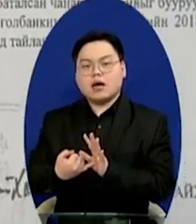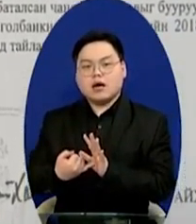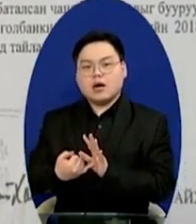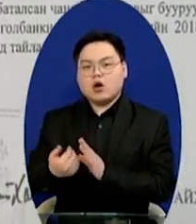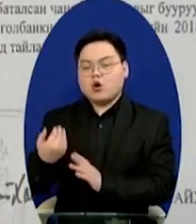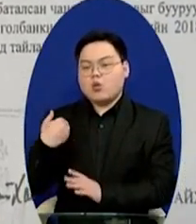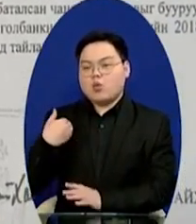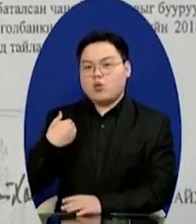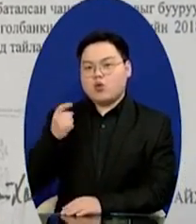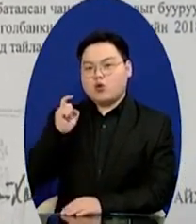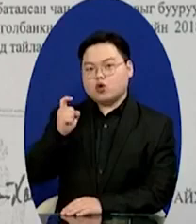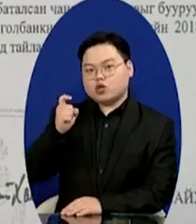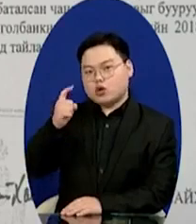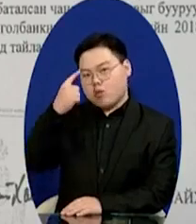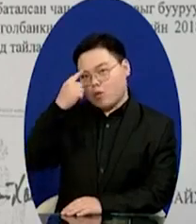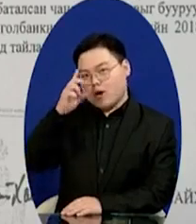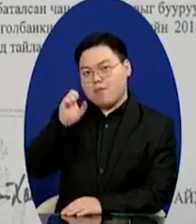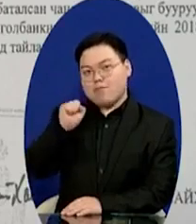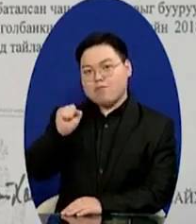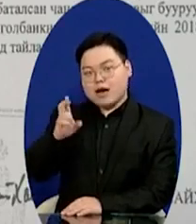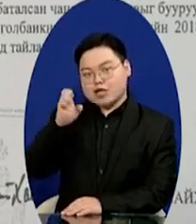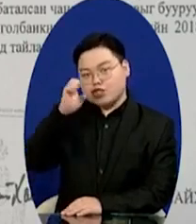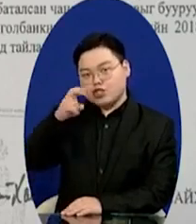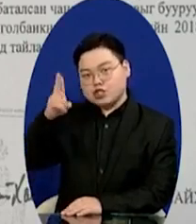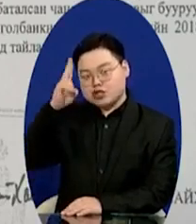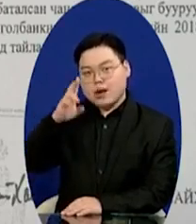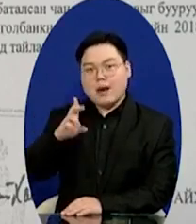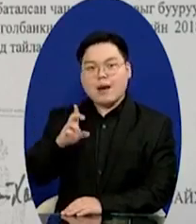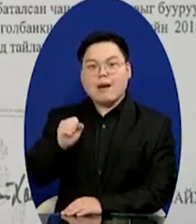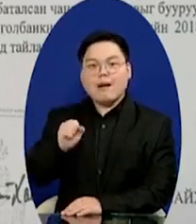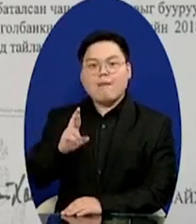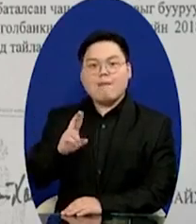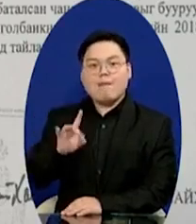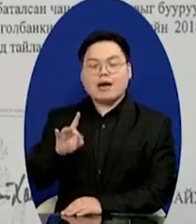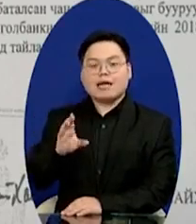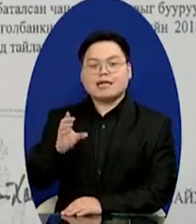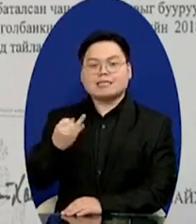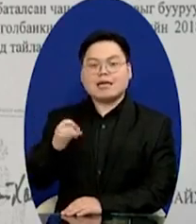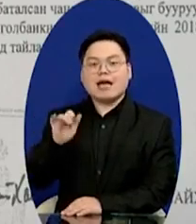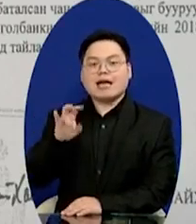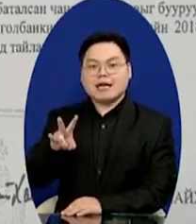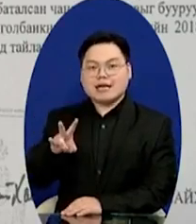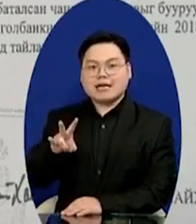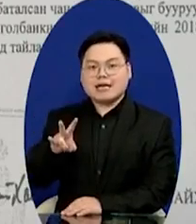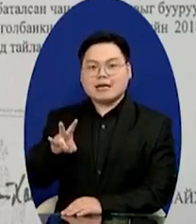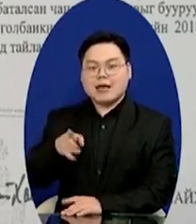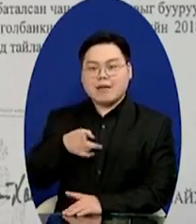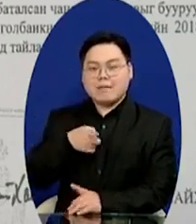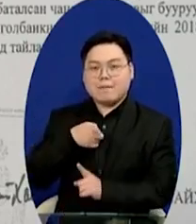тухайн үеийн Монгол банкны ерөнхийлөгч Баярцсайханд хандаж